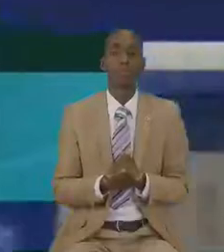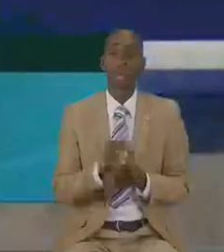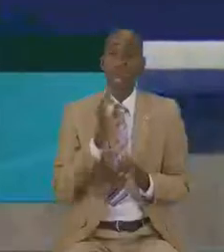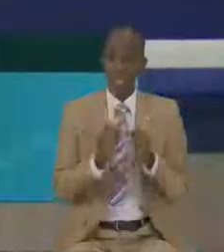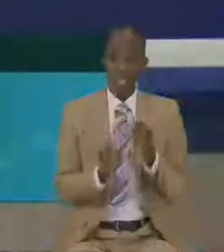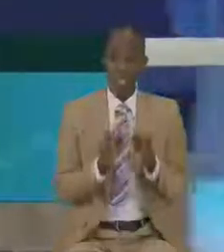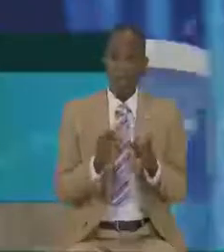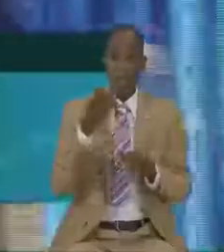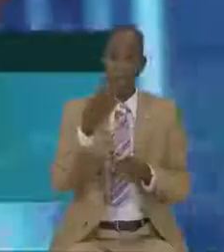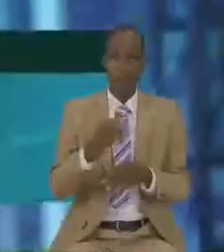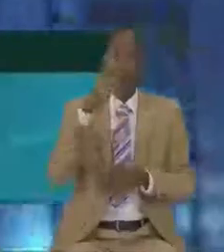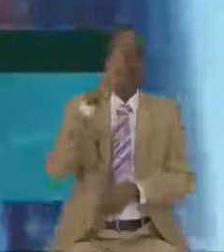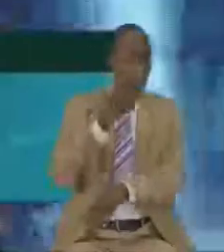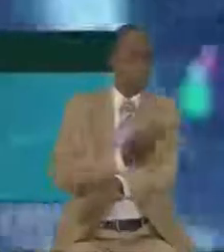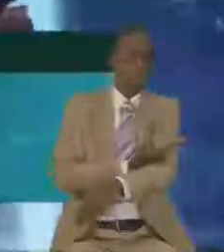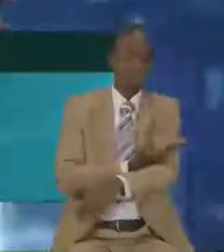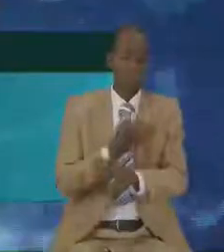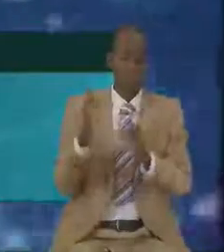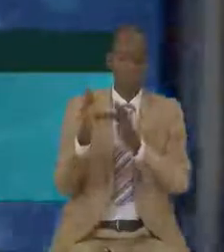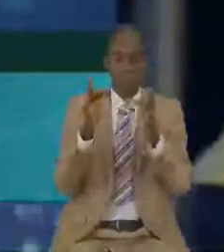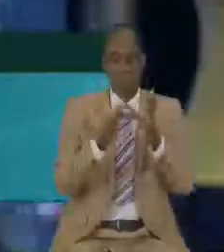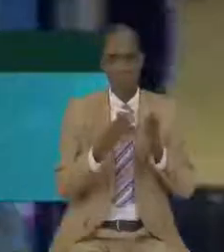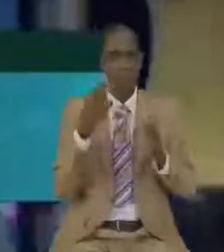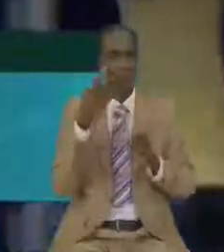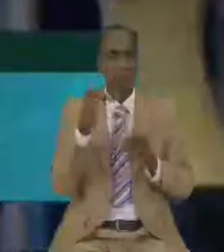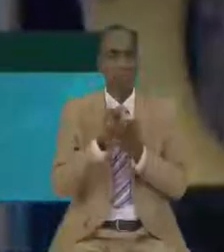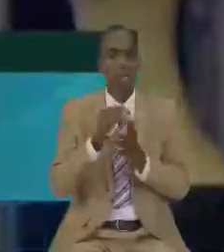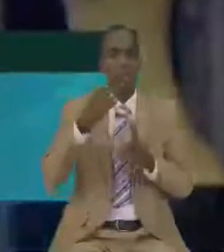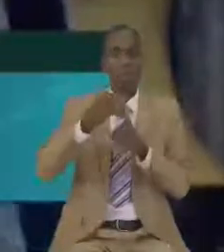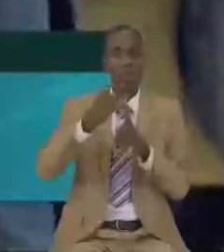libre. Si le Fils,